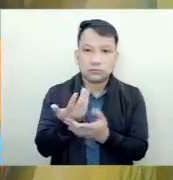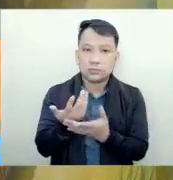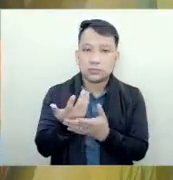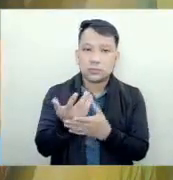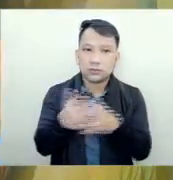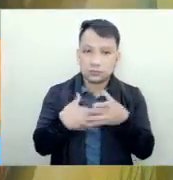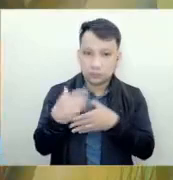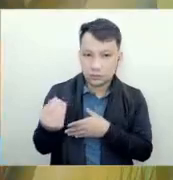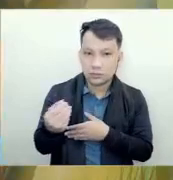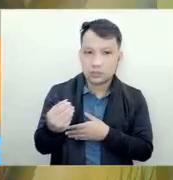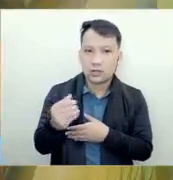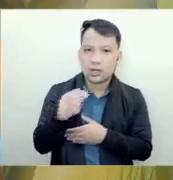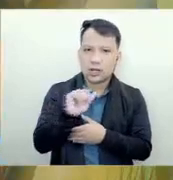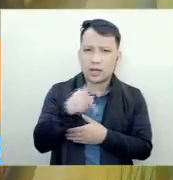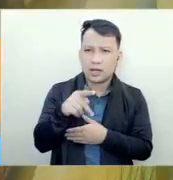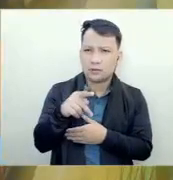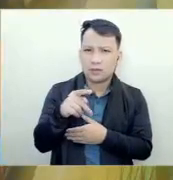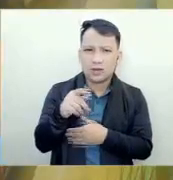o yung mga APOR?